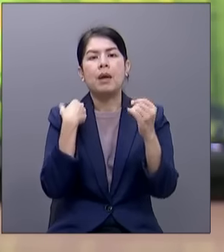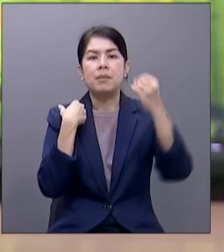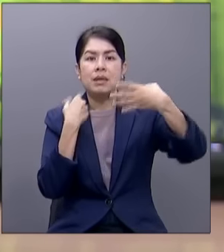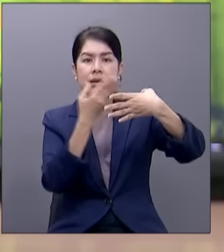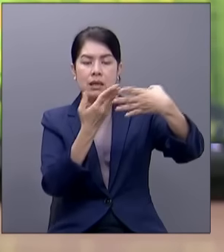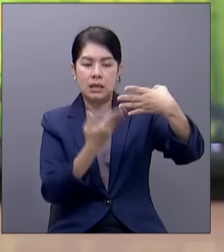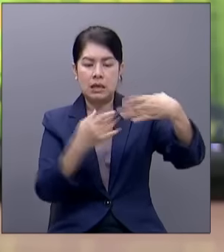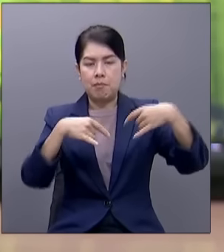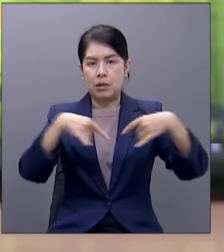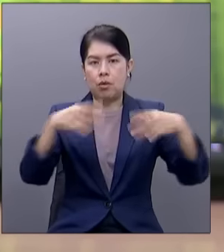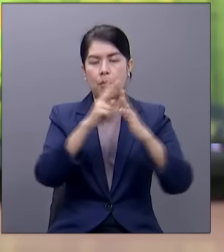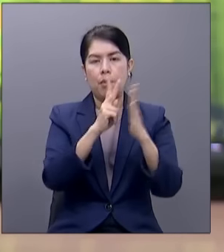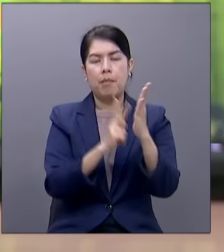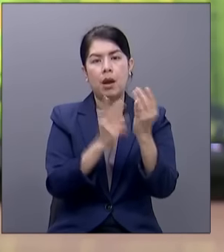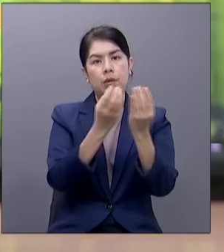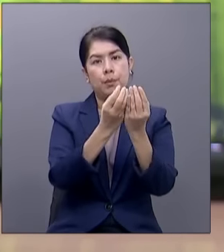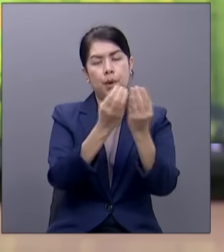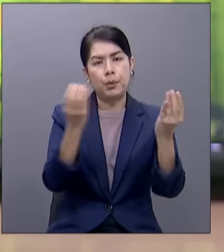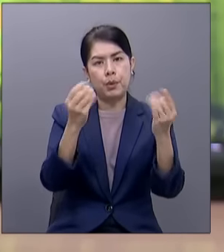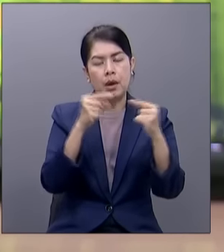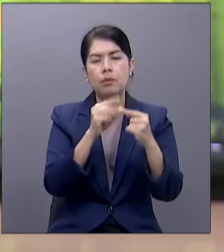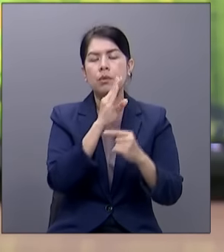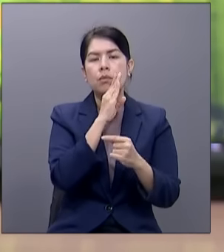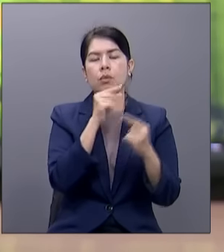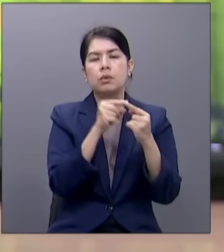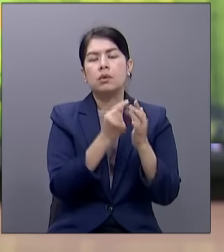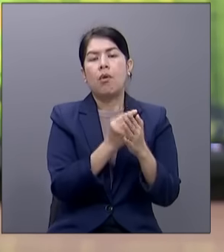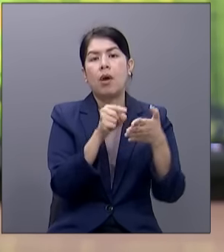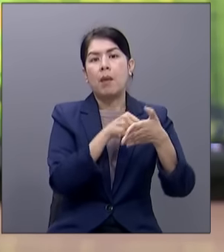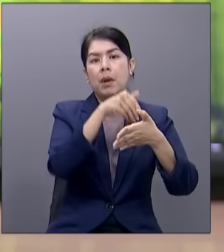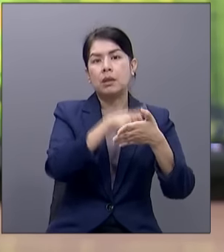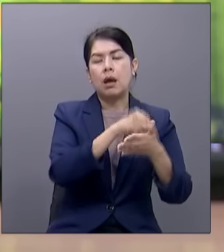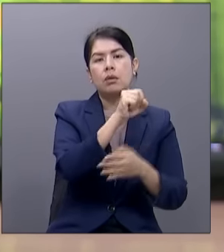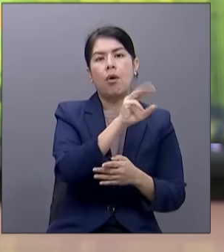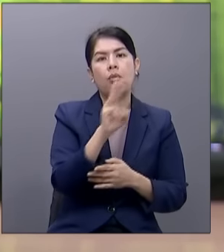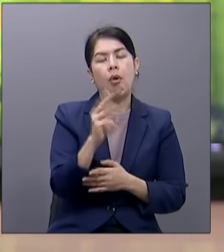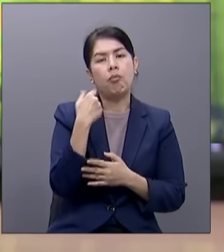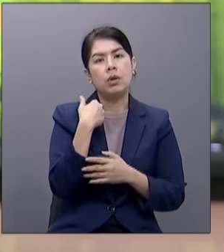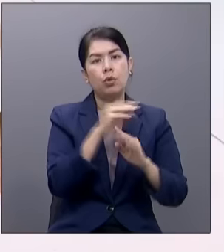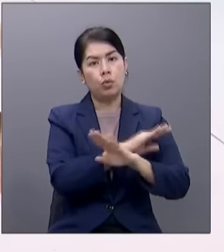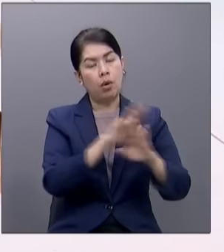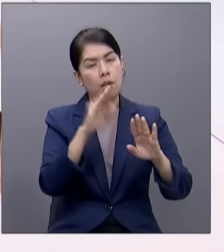มนูญจะทำให้การเลือกที่ผ่านมา2ครั้งรวมถึงวันในพรุ่งนี้นั้นนะคะเป็นโมฆะหรือไม่ค่ะ